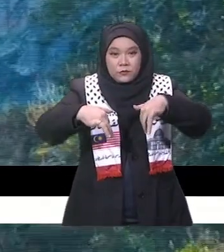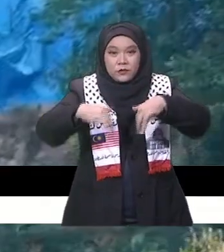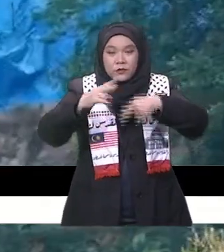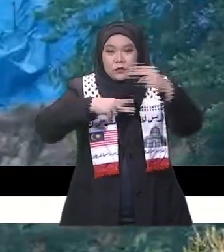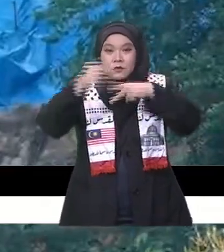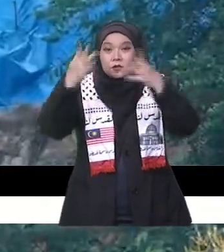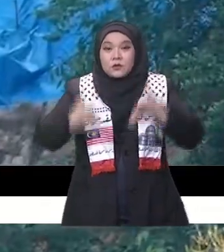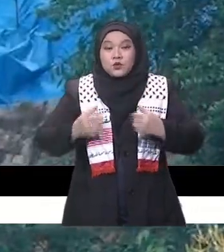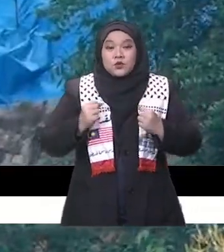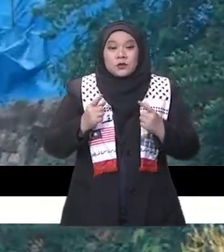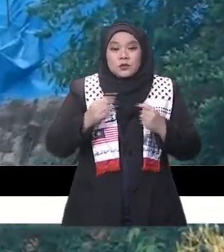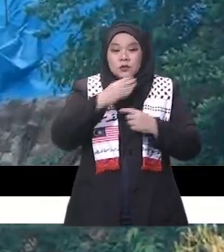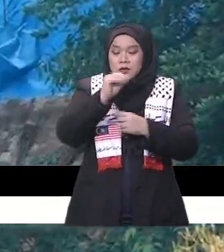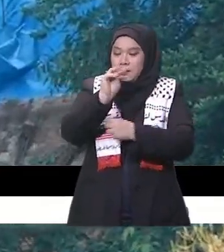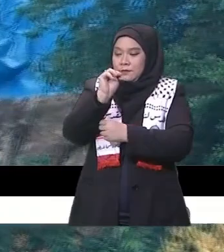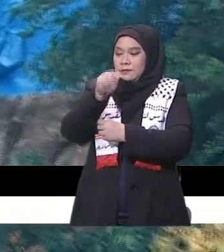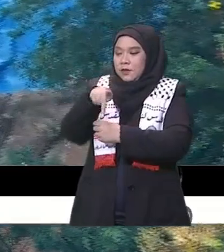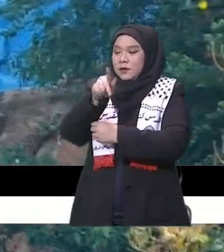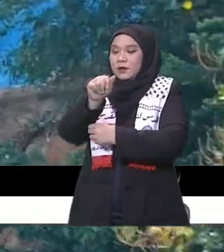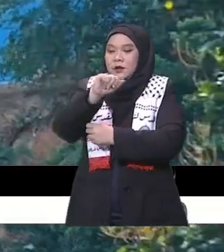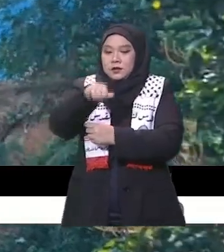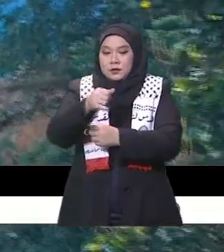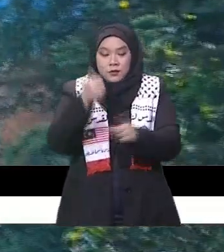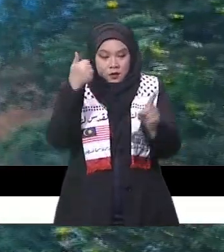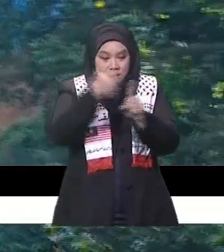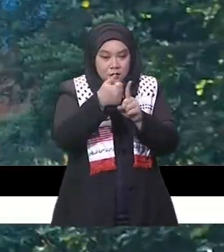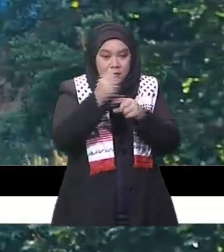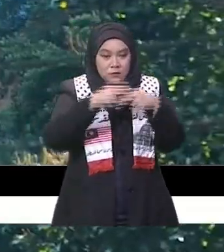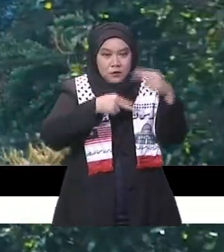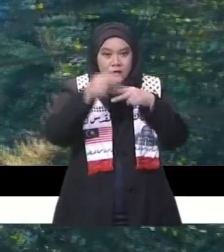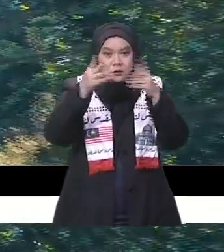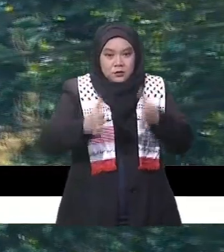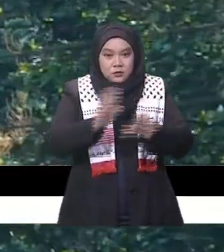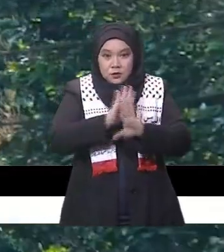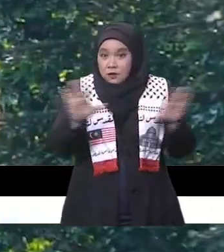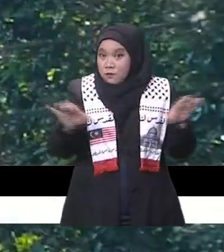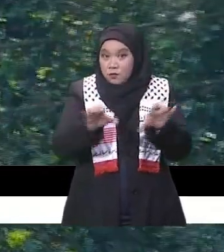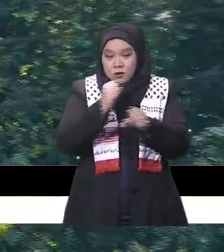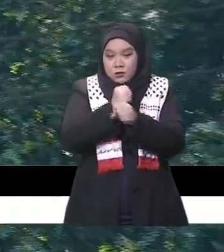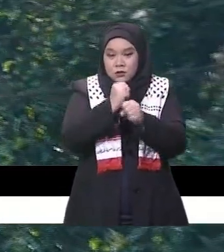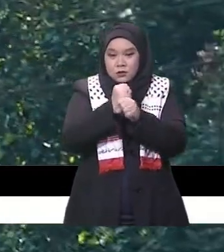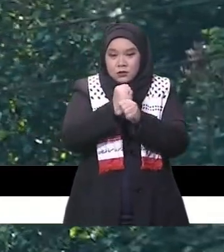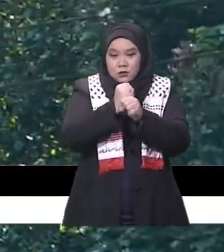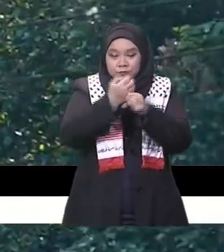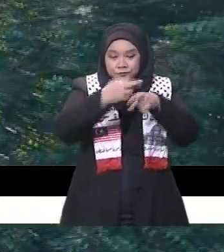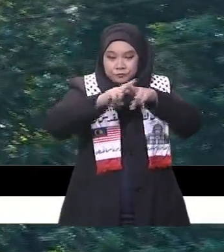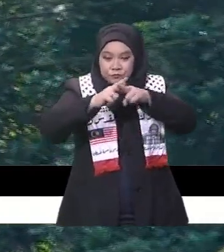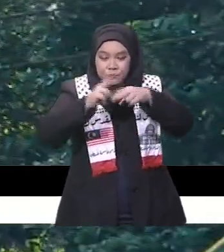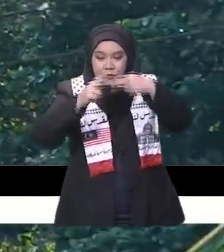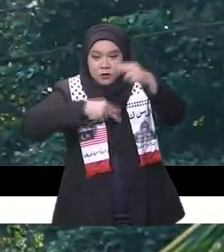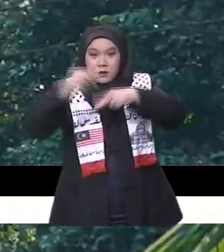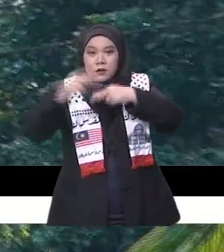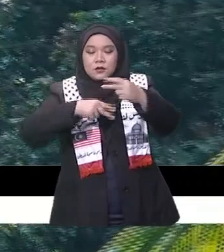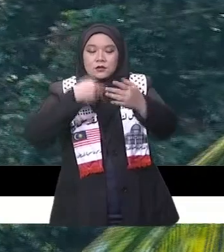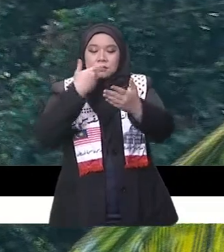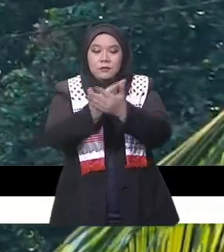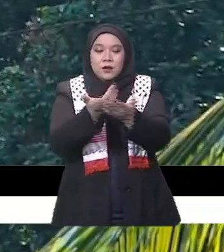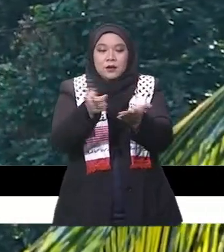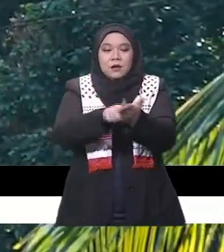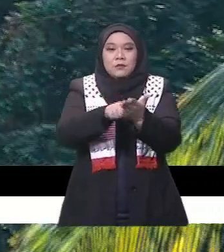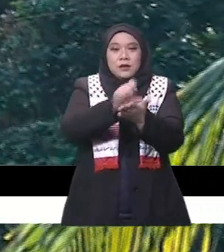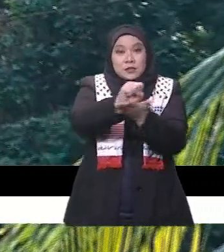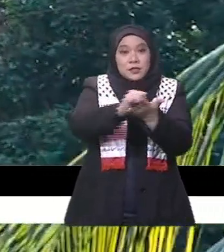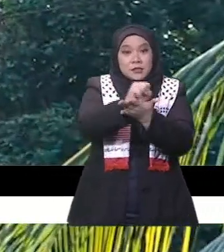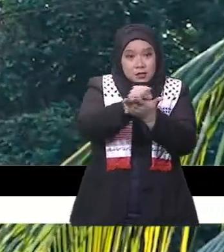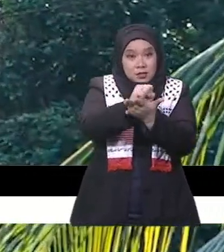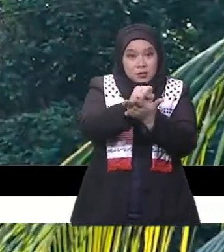swasta mpaj telah mengarahkan pemaju untuk tidak melakukan sebarang kerja-kerja pengubahuaian atau pembinaan sehingga laporan penuh siasatan